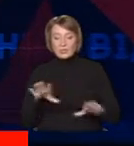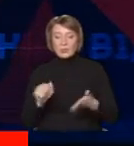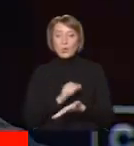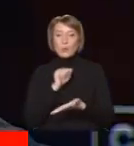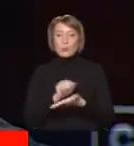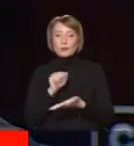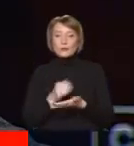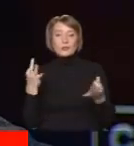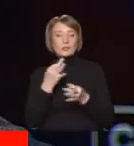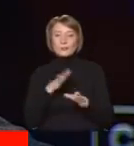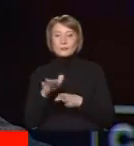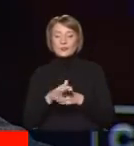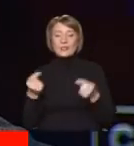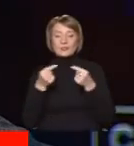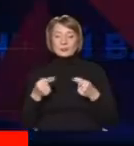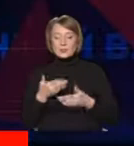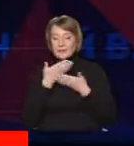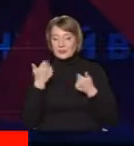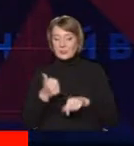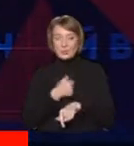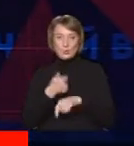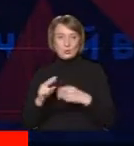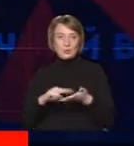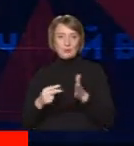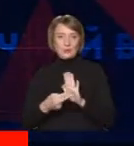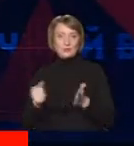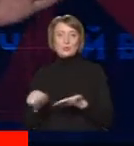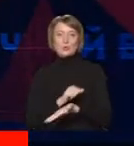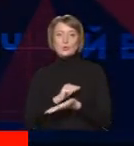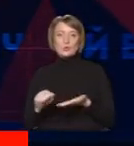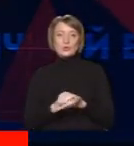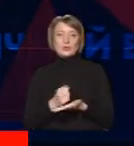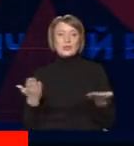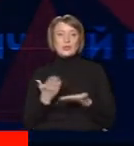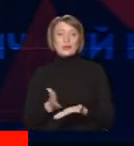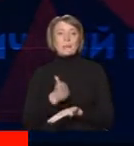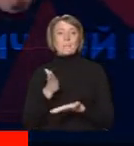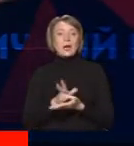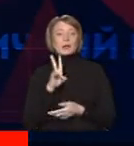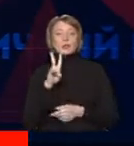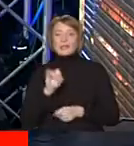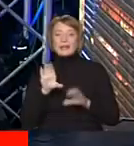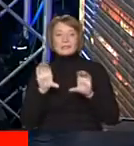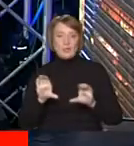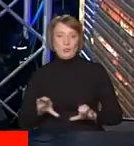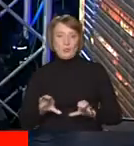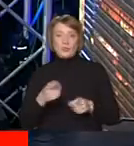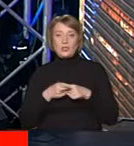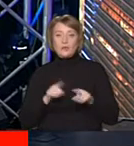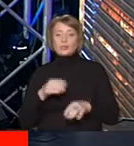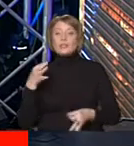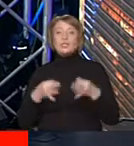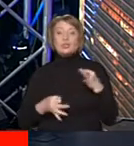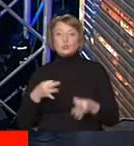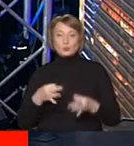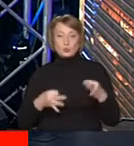воно не чинне, відповідно, немає змін до генплану, відповідно, всі документи, які вони подальші мають, вони незаконні. І таким чином цей суд навіть в продажних